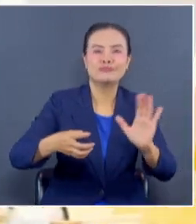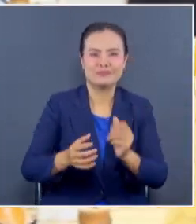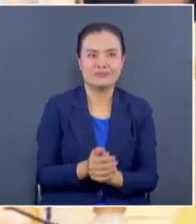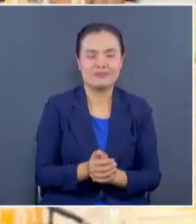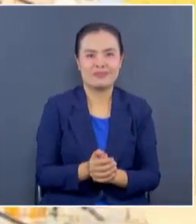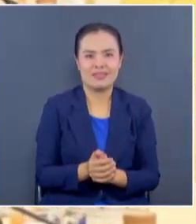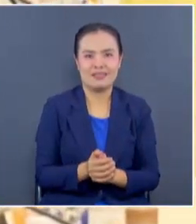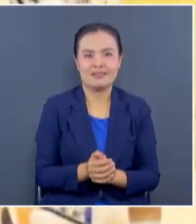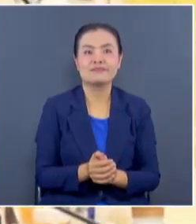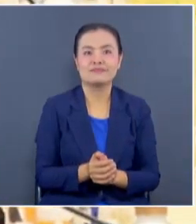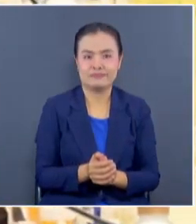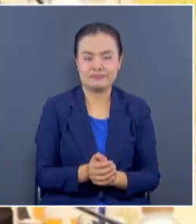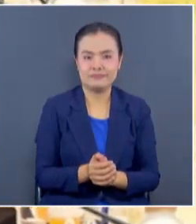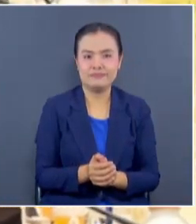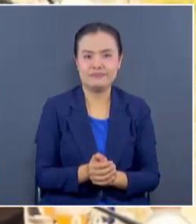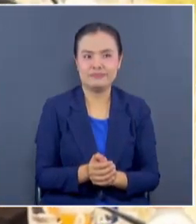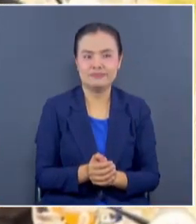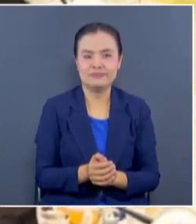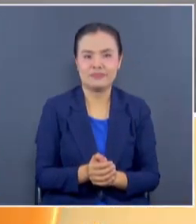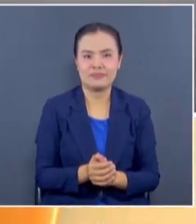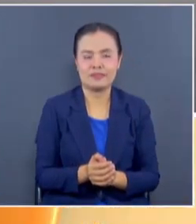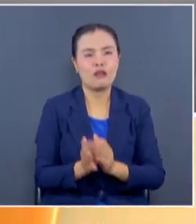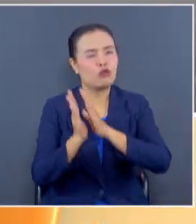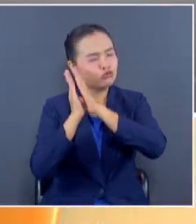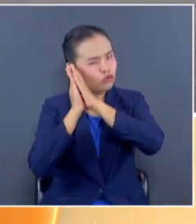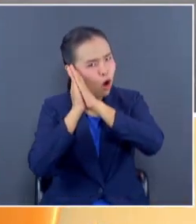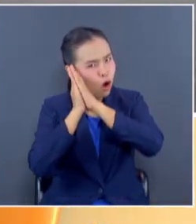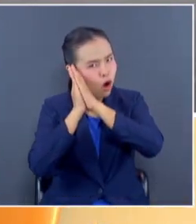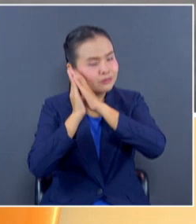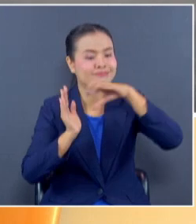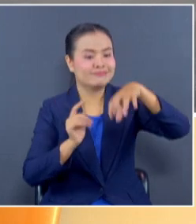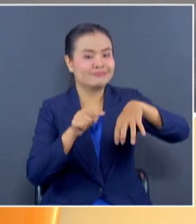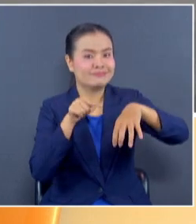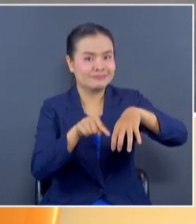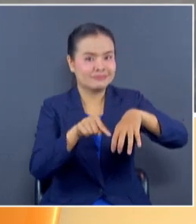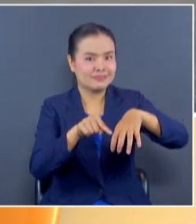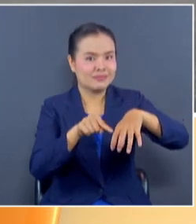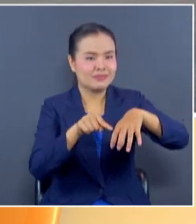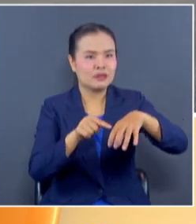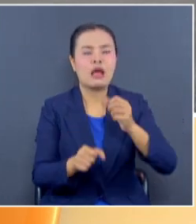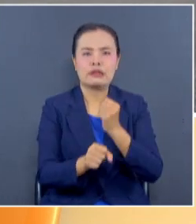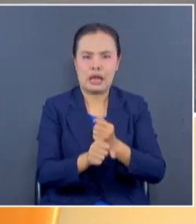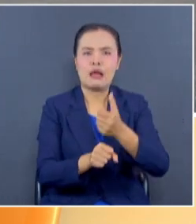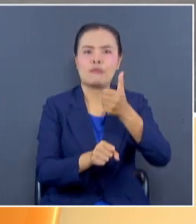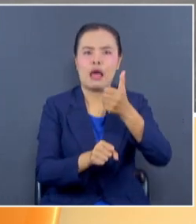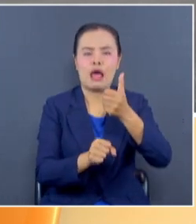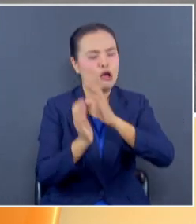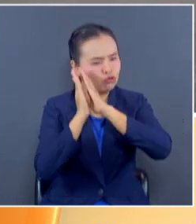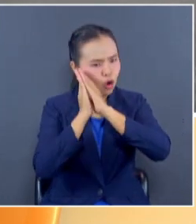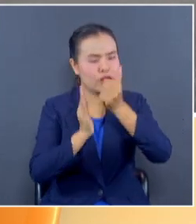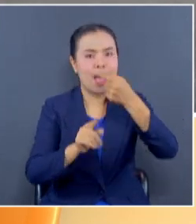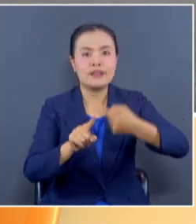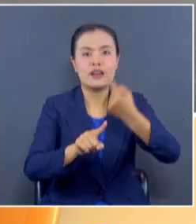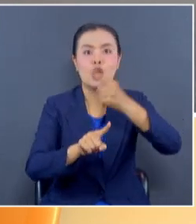นอนค้างคือประเด็นเรื่องของการนอนค้างคืนที่ทำเนียบเนี่ยนายกบอกว่าจริงๆตามฤกษ์เนี่ยนอนได้ตั้งแต่วันที่7มกราคมเ